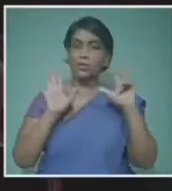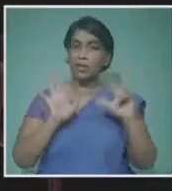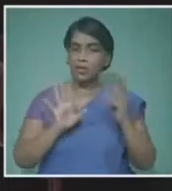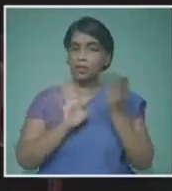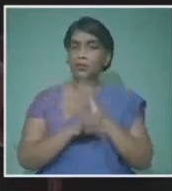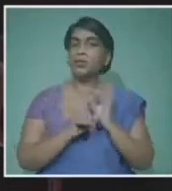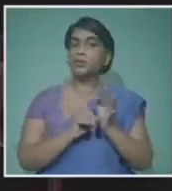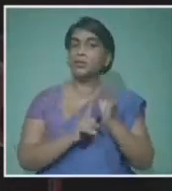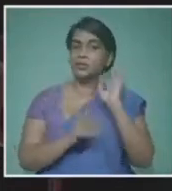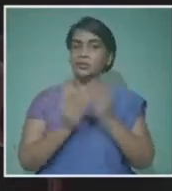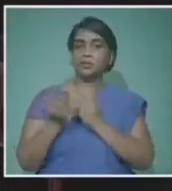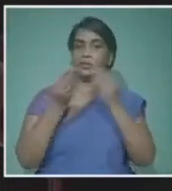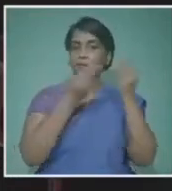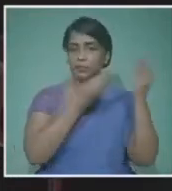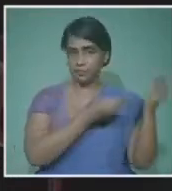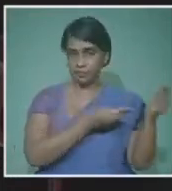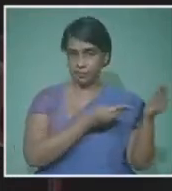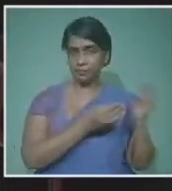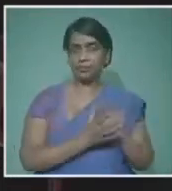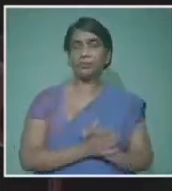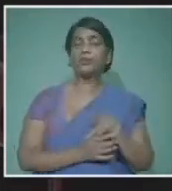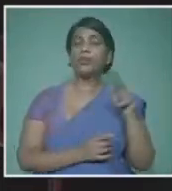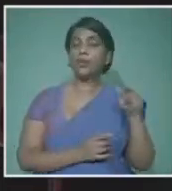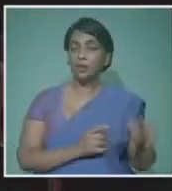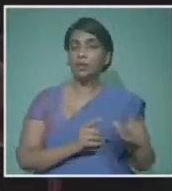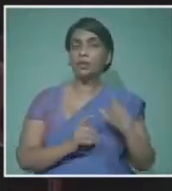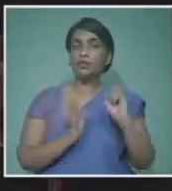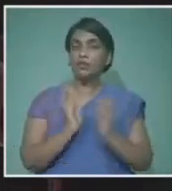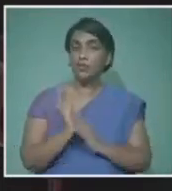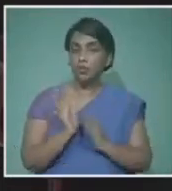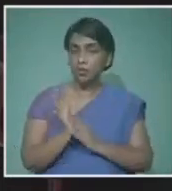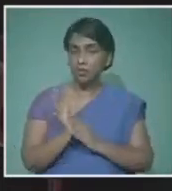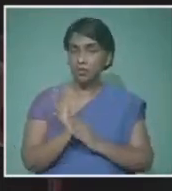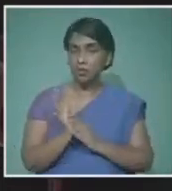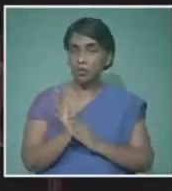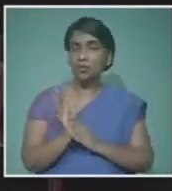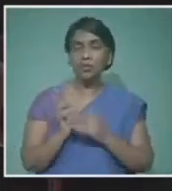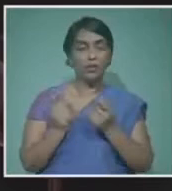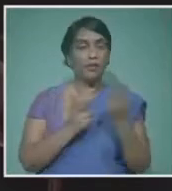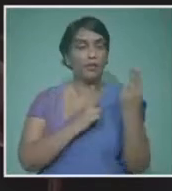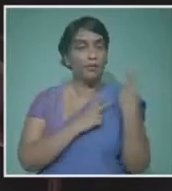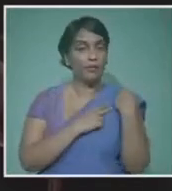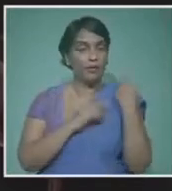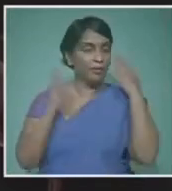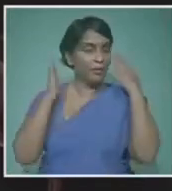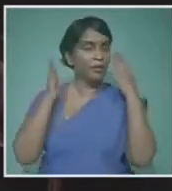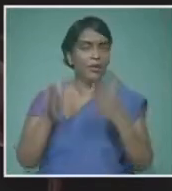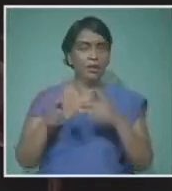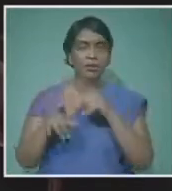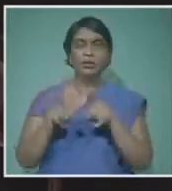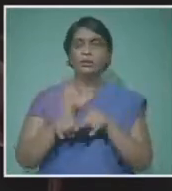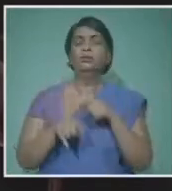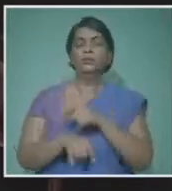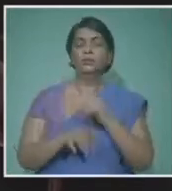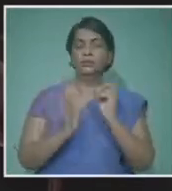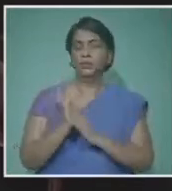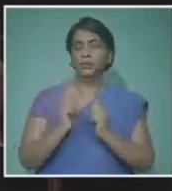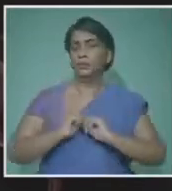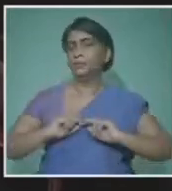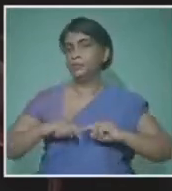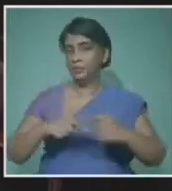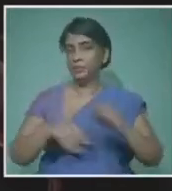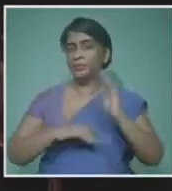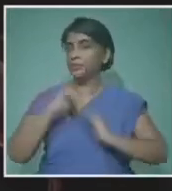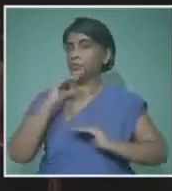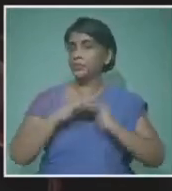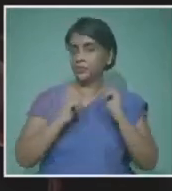දින හිටපු ජනාධිපතිවරයා වෙත බාර දී තිබුණා. මෙම කොමිෂන් සභාවට පවන් ලද විෂයපතිය සහ එම කොමිෂන් සභාව විසින් අනුගමන කරන